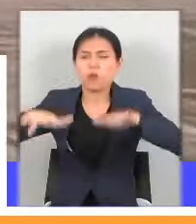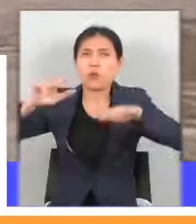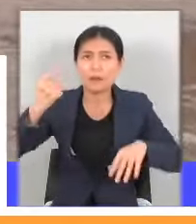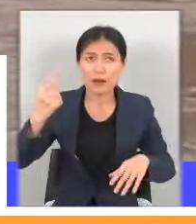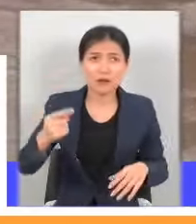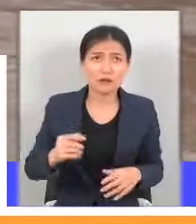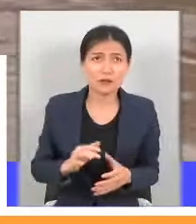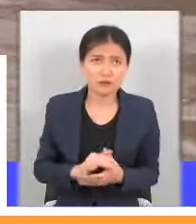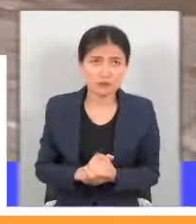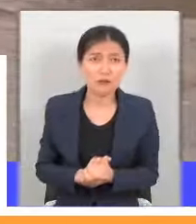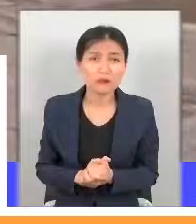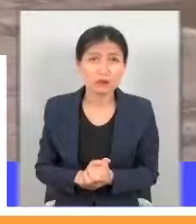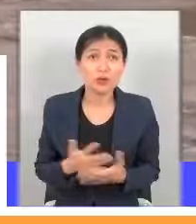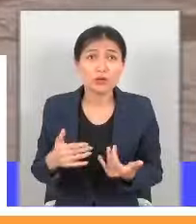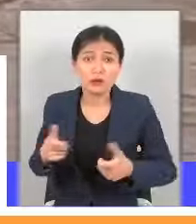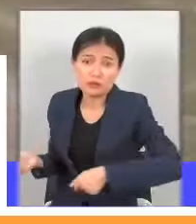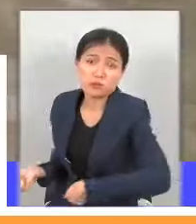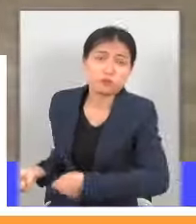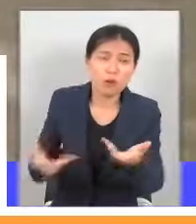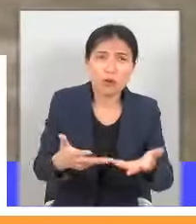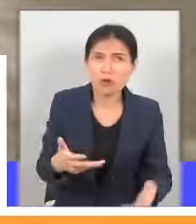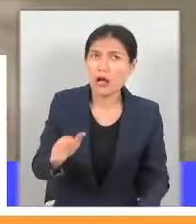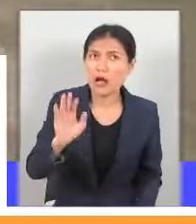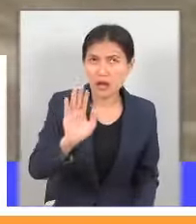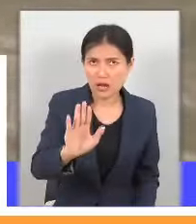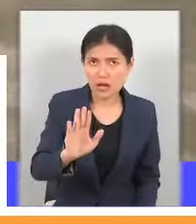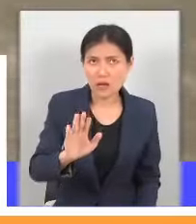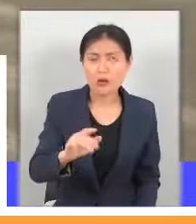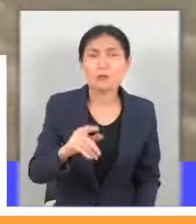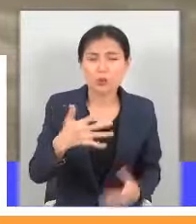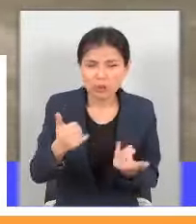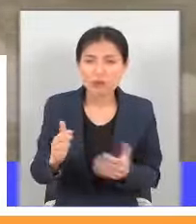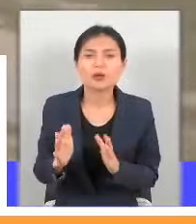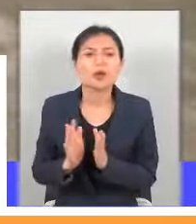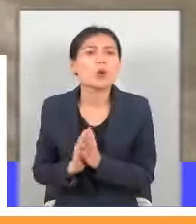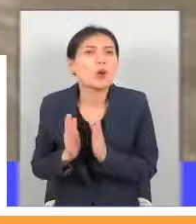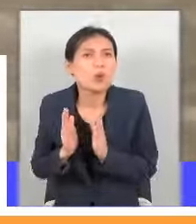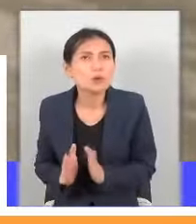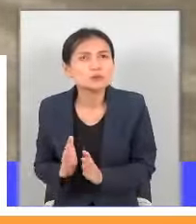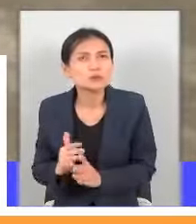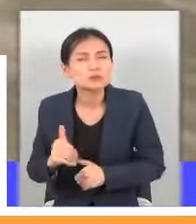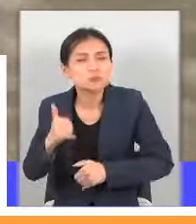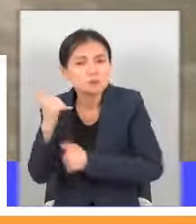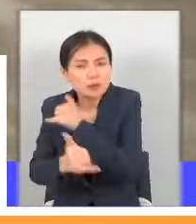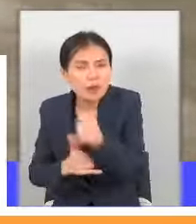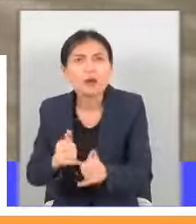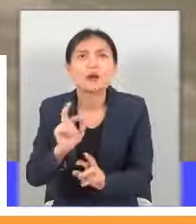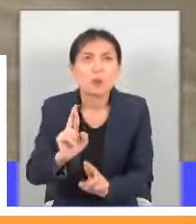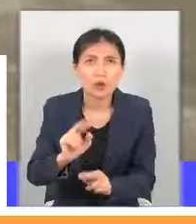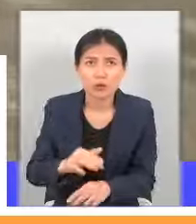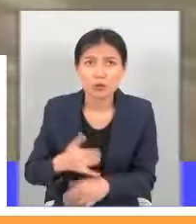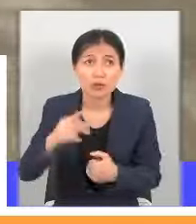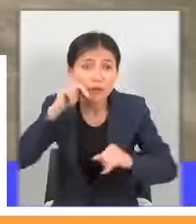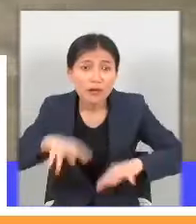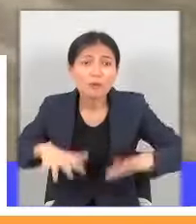ดได้อ่ะแล้วคนต่างพื้นที่ถ้าเกิดว่าไปมาในจุดนั้นจะได้เพิ่มความระมัดระวังมากยิ่งขึ้นค่ะ ใช่แล้วละน้ำท่วมมันมองไม่เห็นเลยตรงไหนตรงไหนมัน